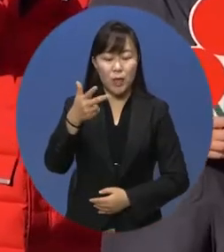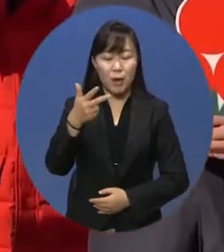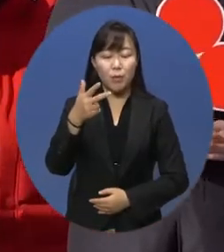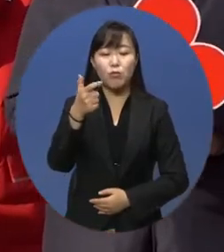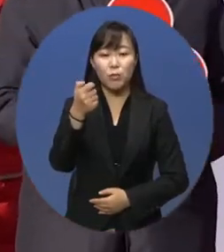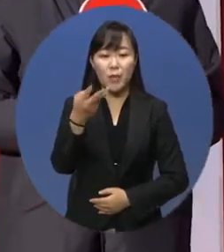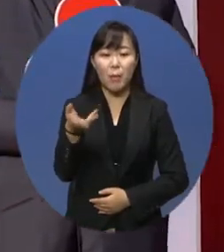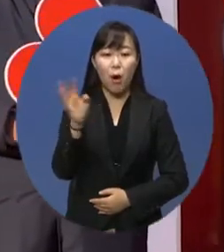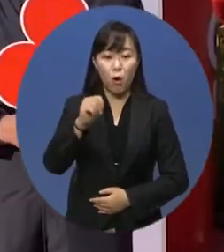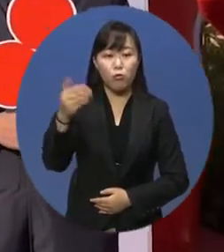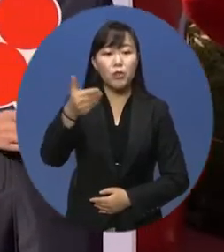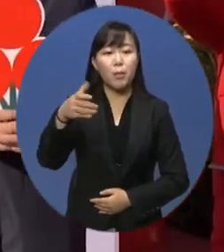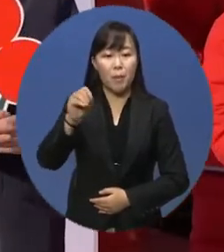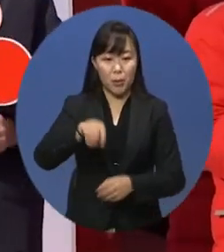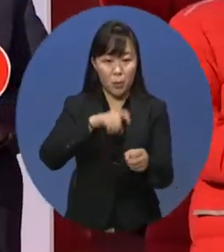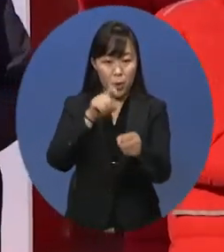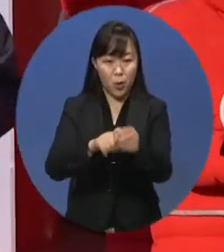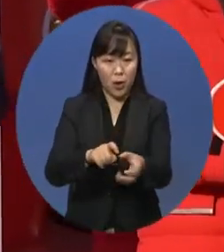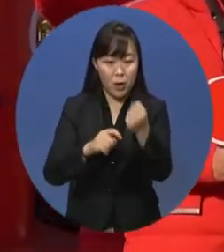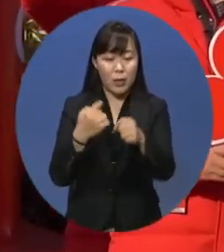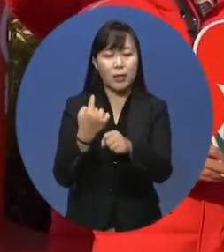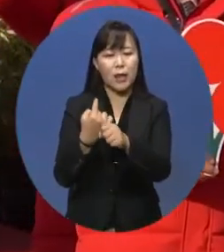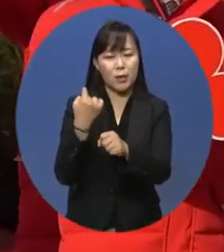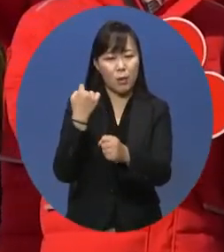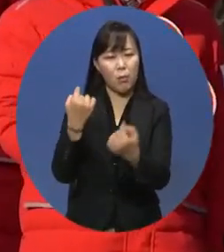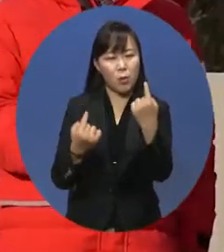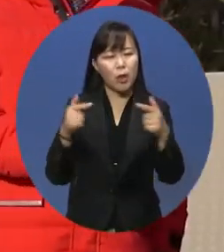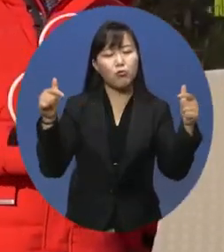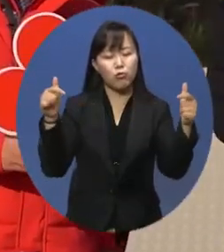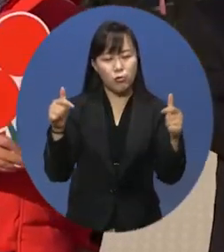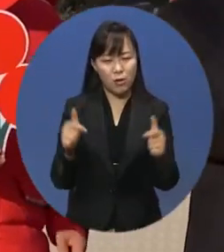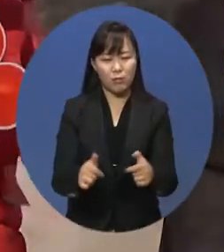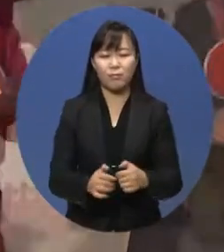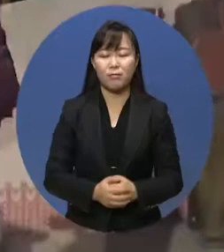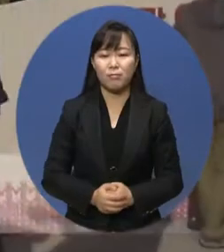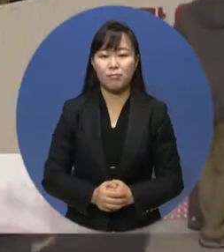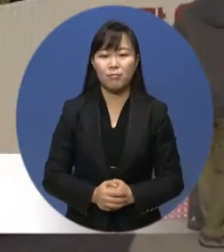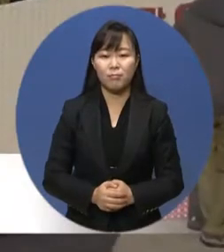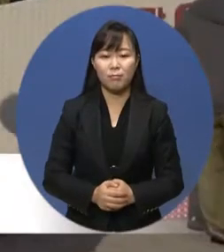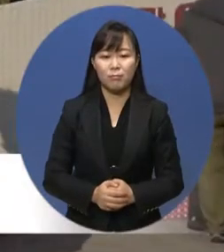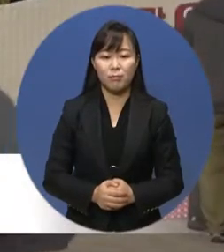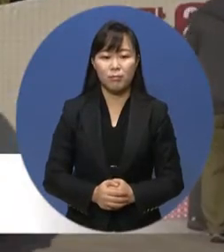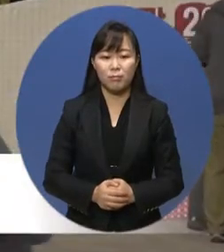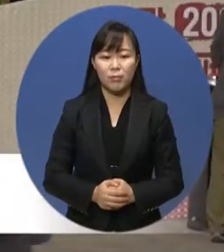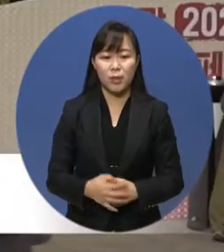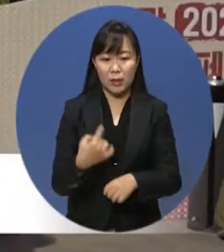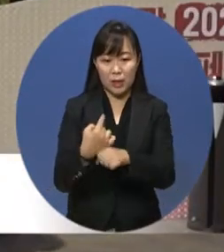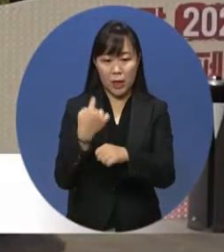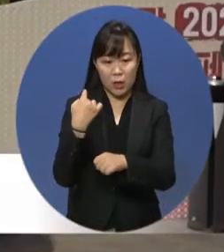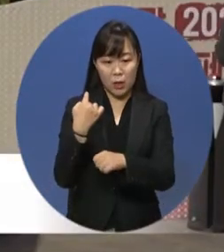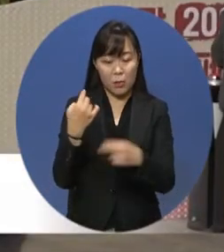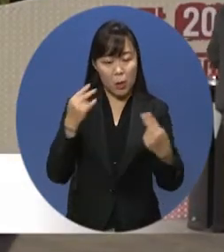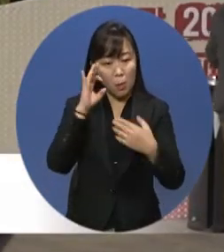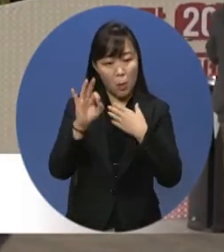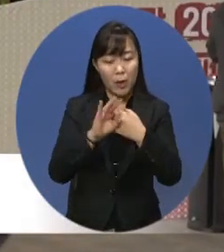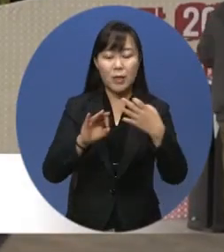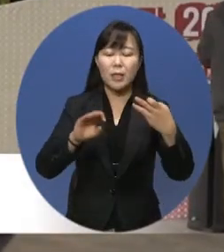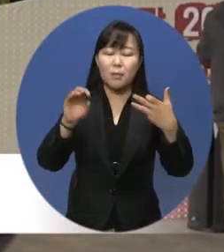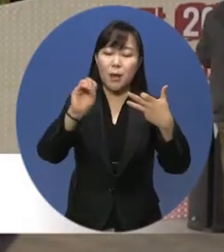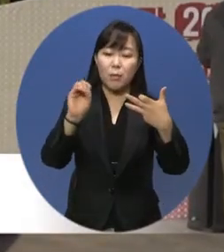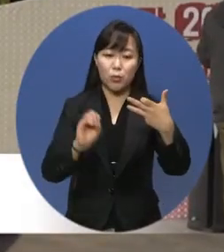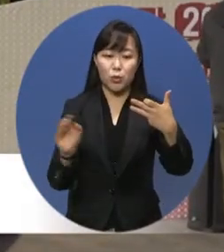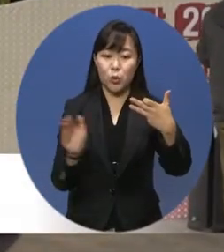63억 9천만 원의 모금을 목표로 지난해보다는 줄어든 금액입니다. 작년도보다는 약 18%가